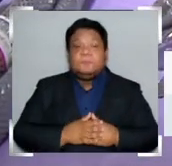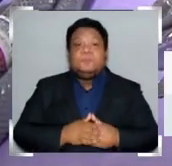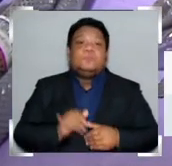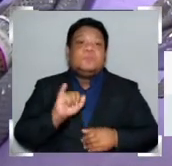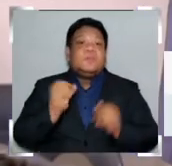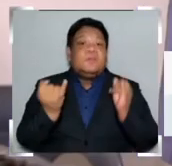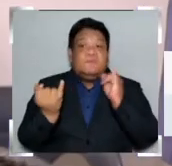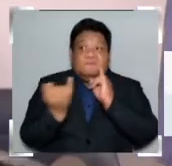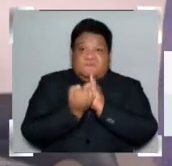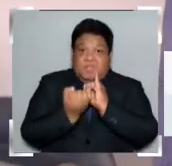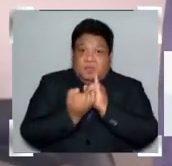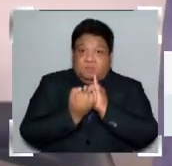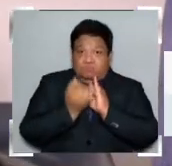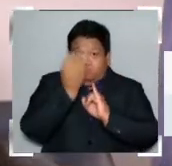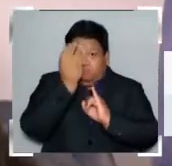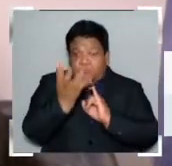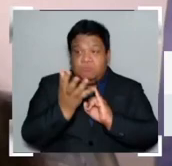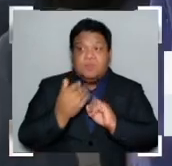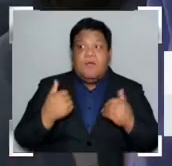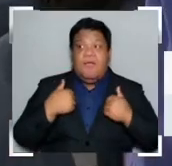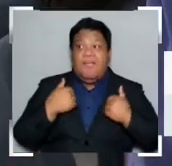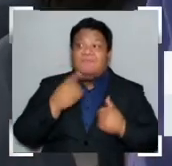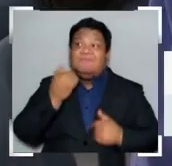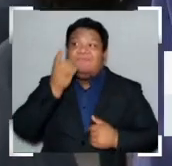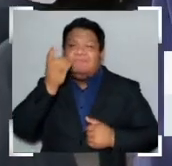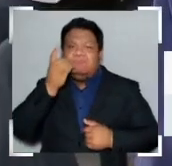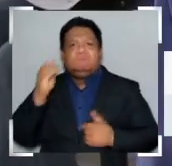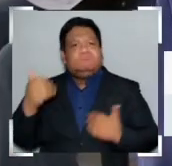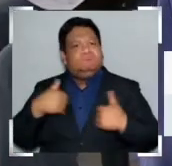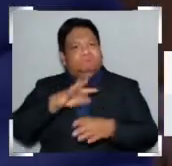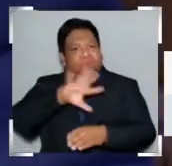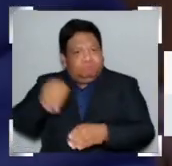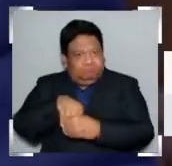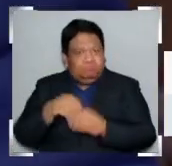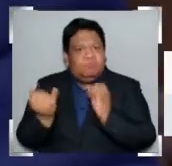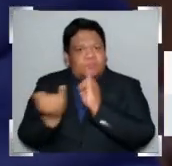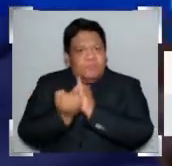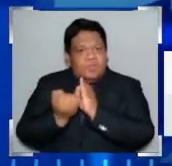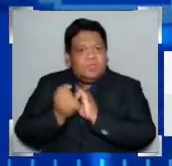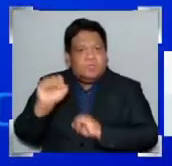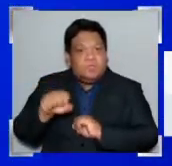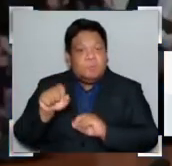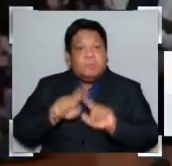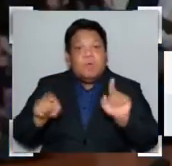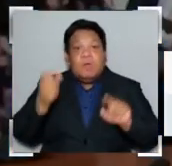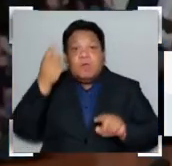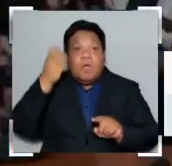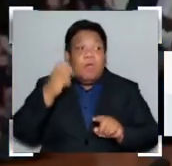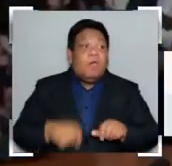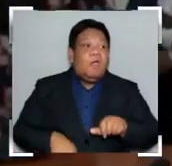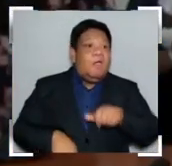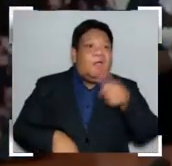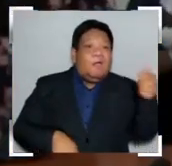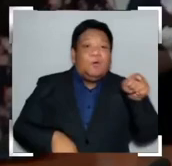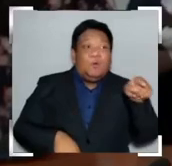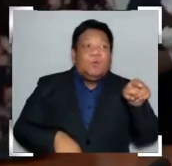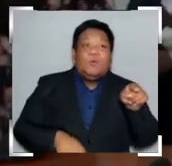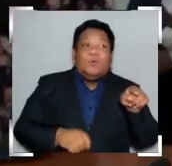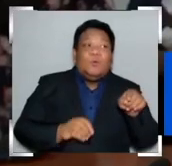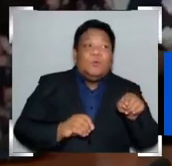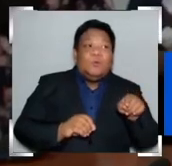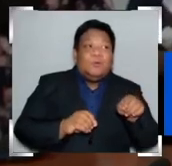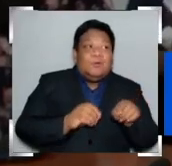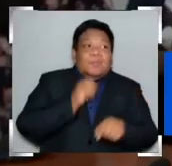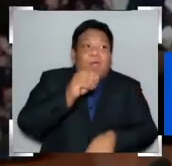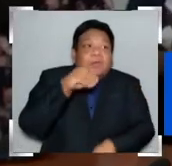dental procedure ang sagot na ng PhilHealth. Pero hindi kasama ang mga outpatient sa ngayon. Gusto nating bawasan yung out-of-pocket